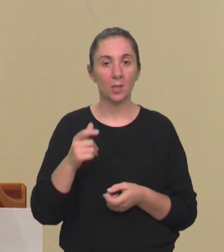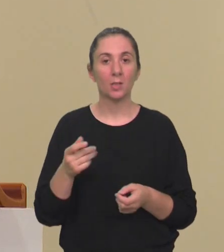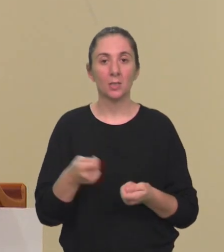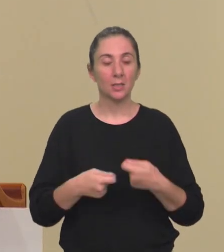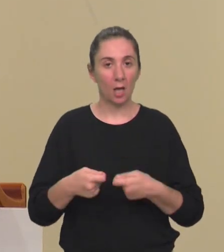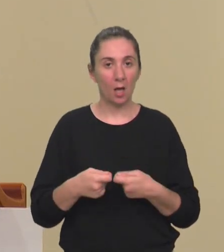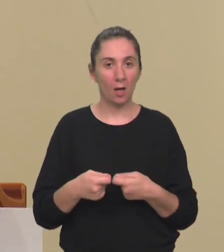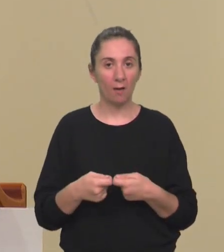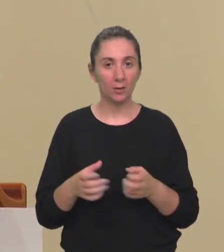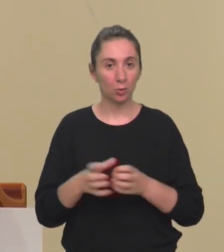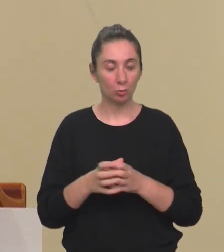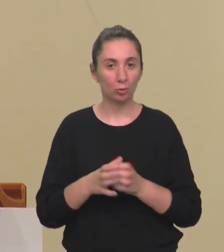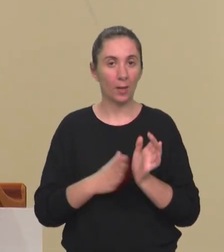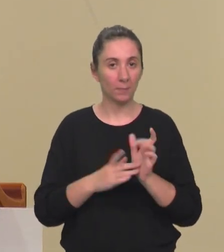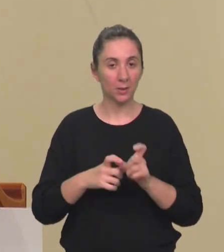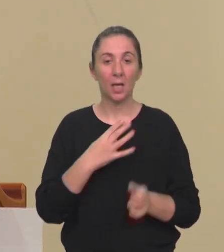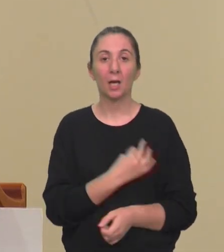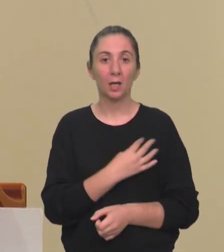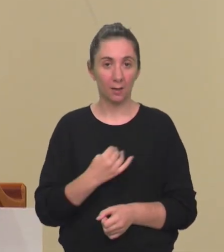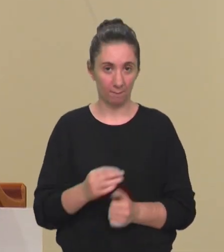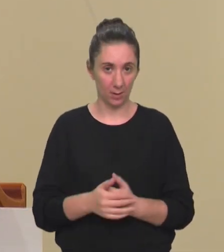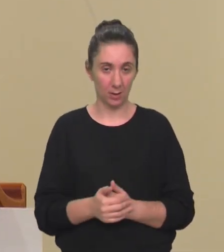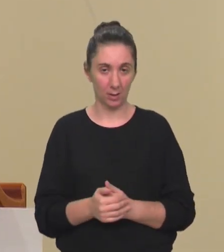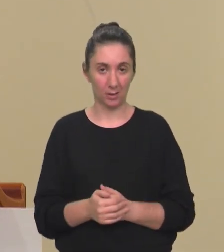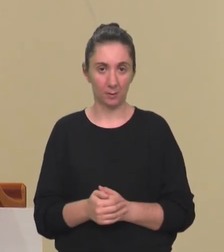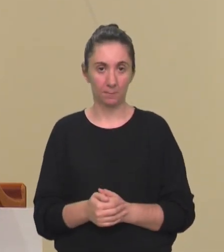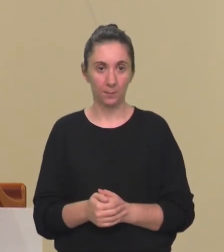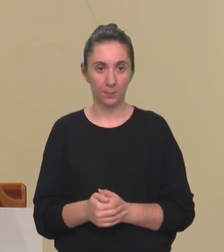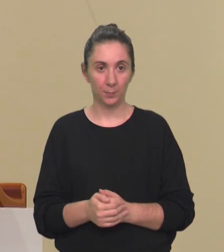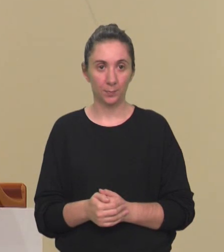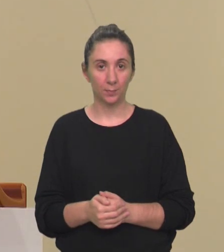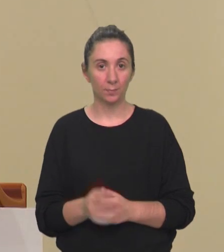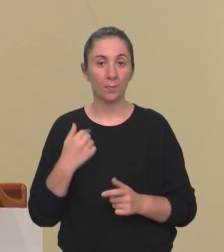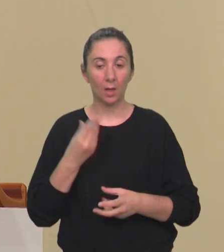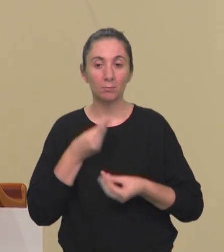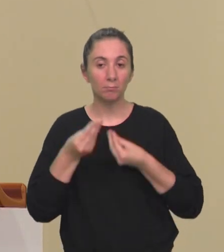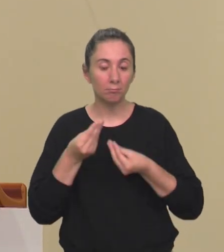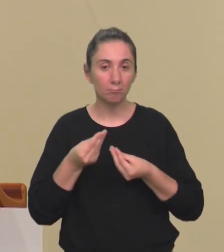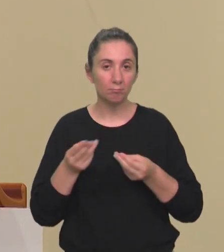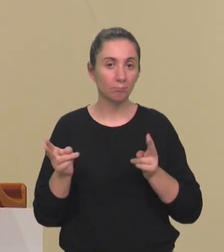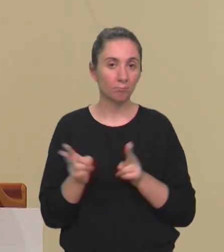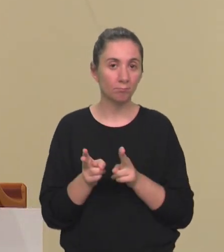Saveza društava multiple skleroze Hrvatske i da vam uputim